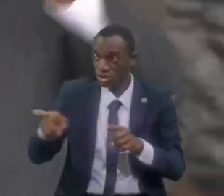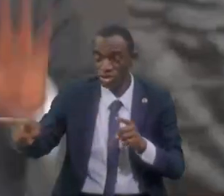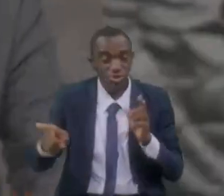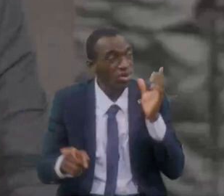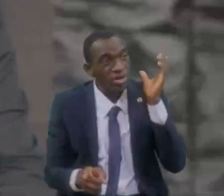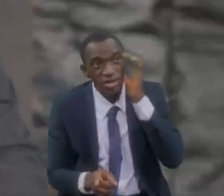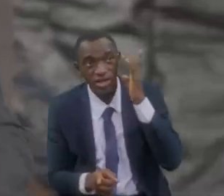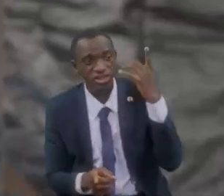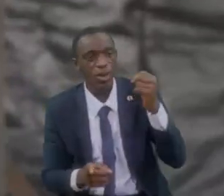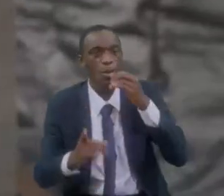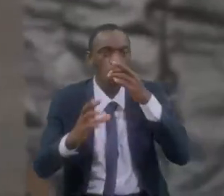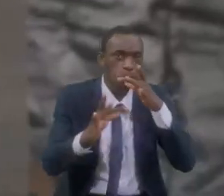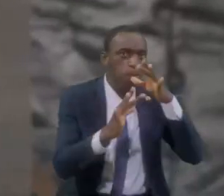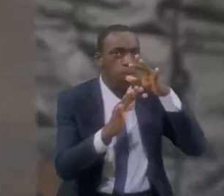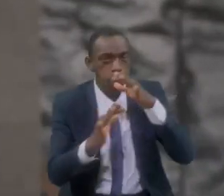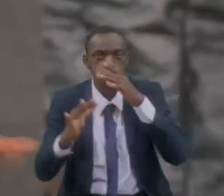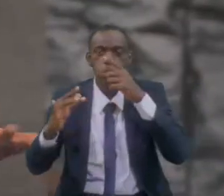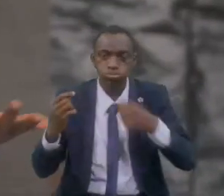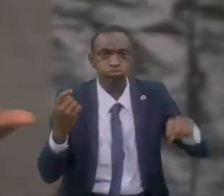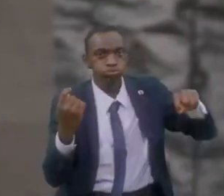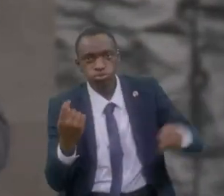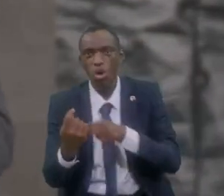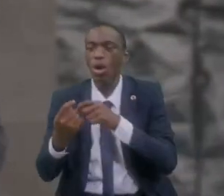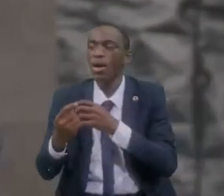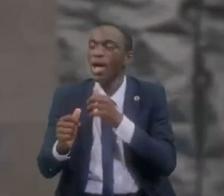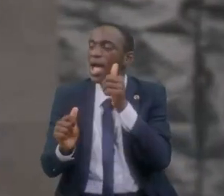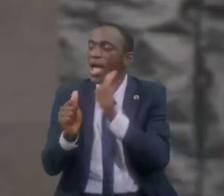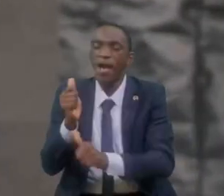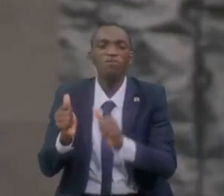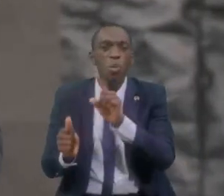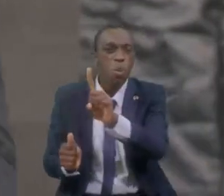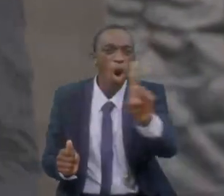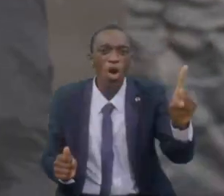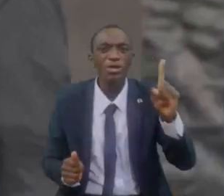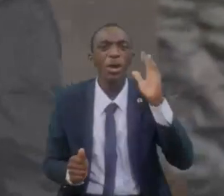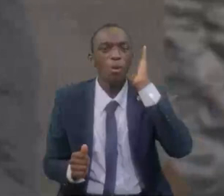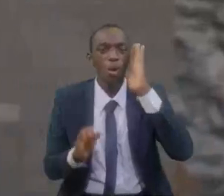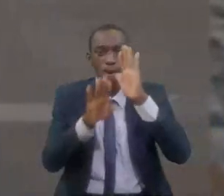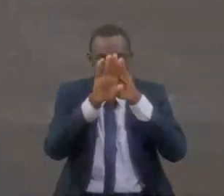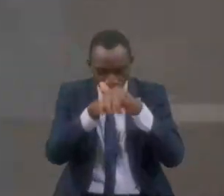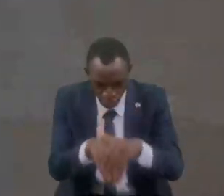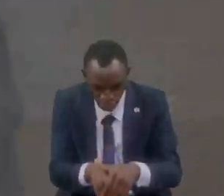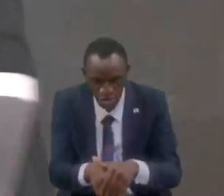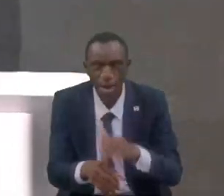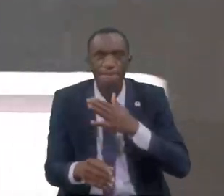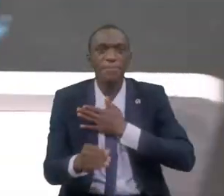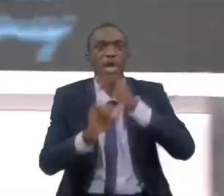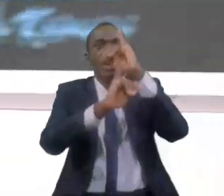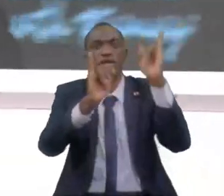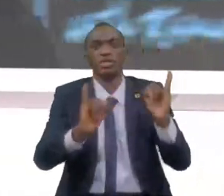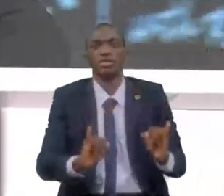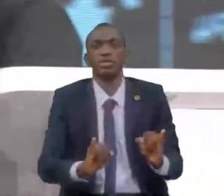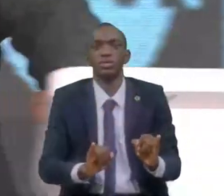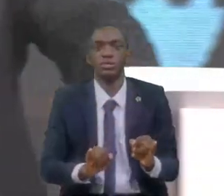la flûte, tout le monde doit fléchir pour adorer mon idole. Alors, tu